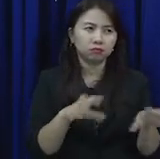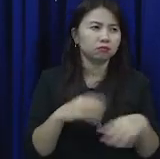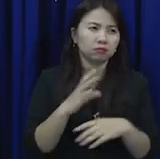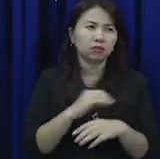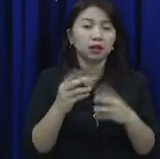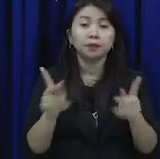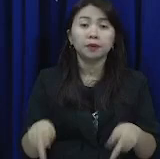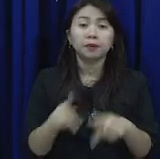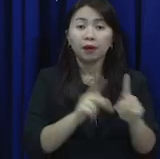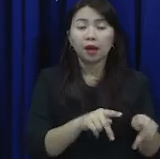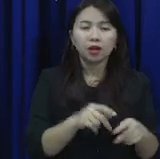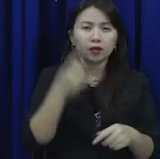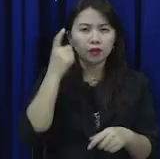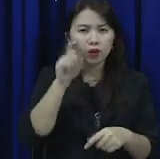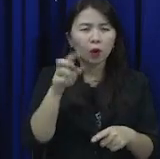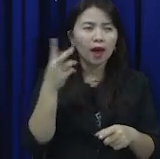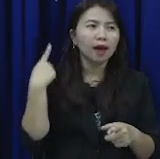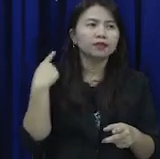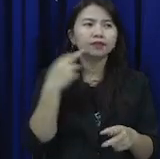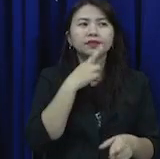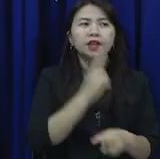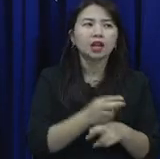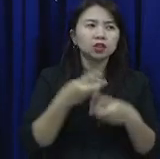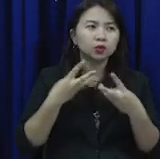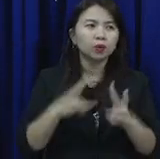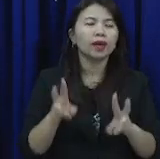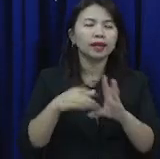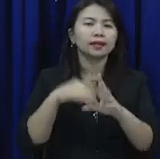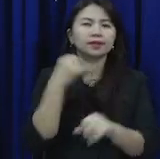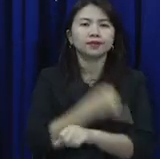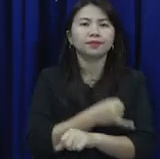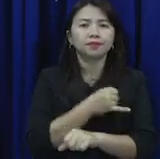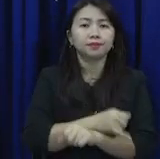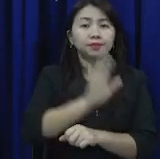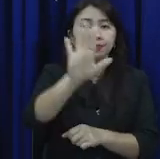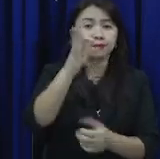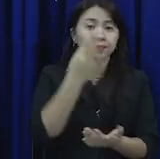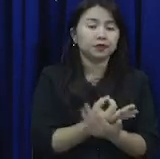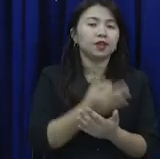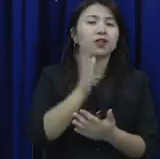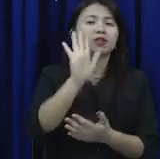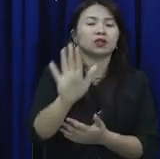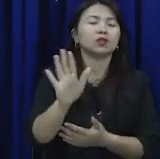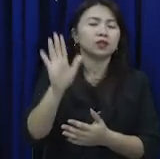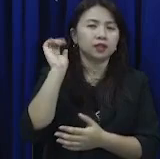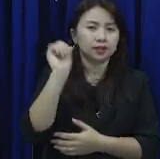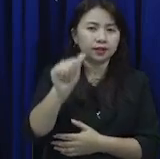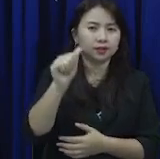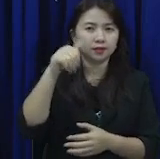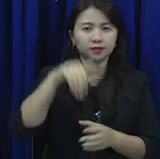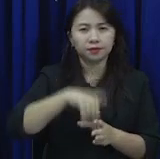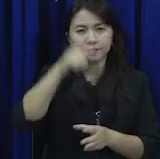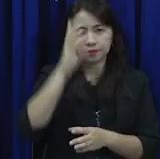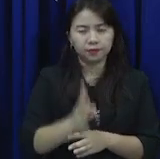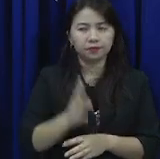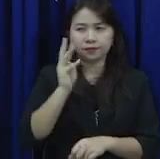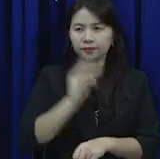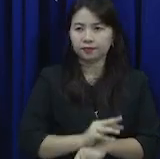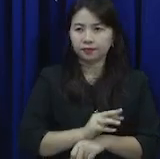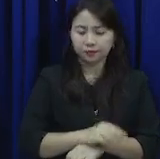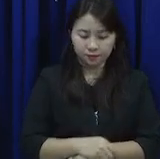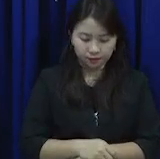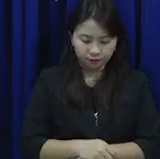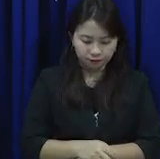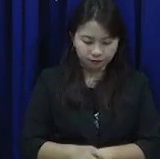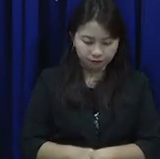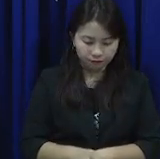tamang pamamaraan ng pag-invest ng inyong sarili sa sa gawain ng Panginoon sa pag-invest ng inyong